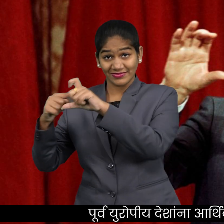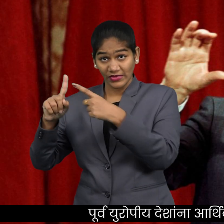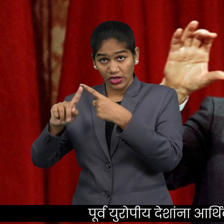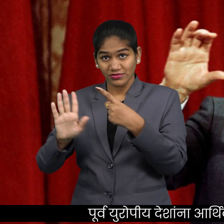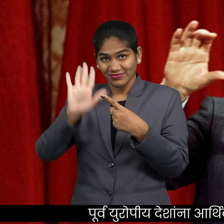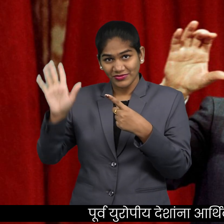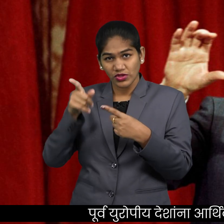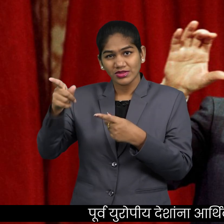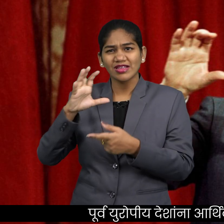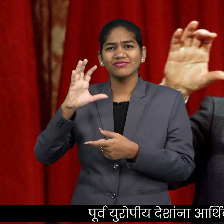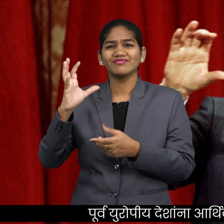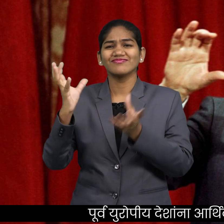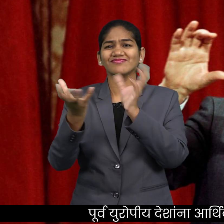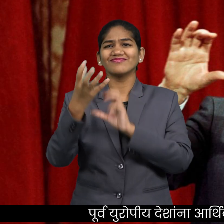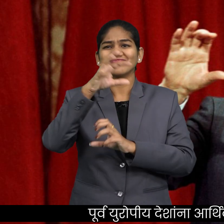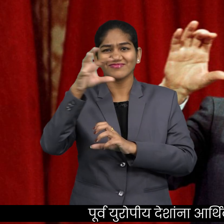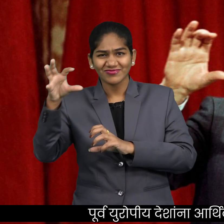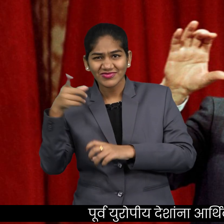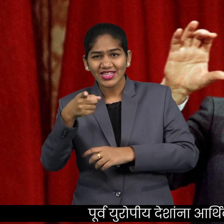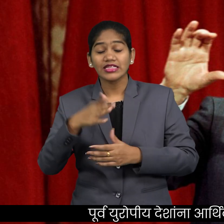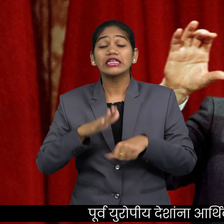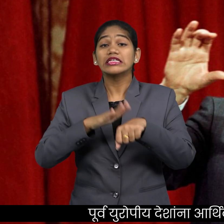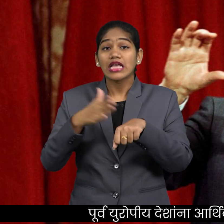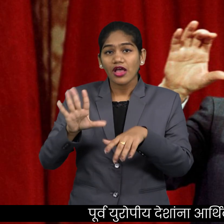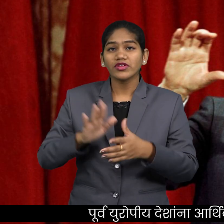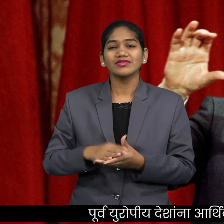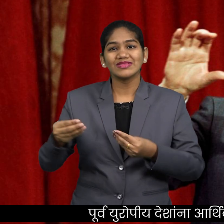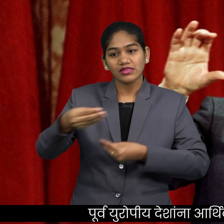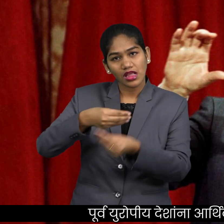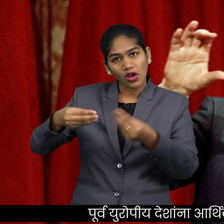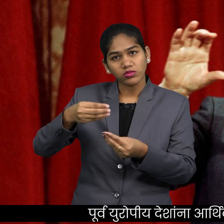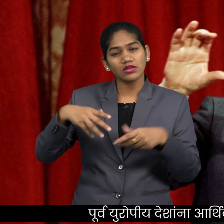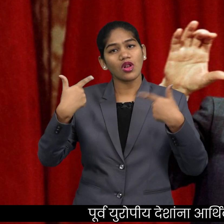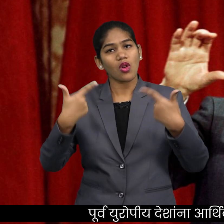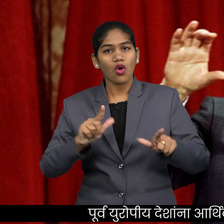पूर्व युरोपीय देशांना आर्थिक संकटांचा सामना करावा लागला,